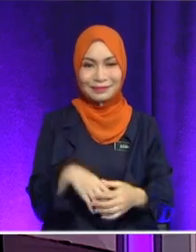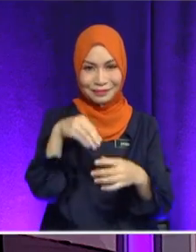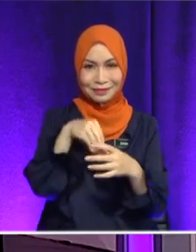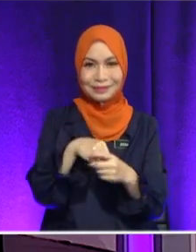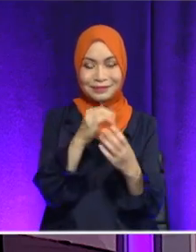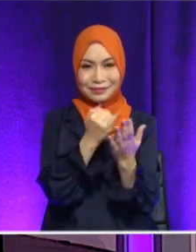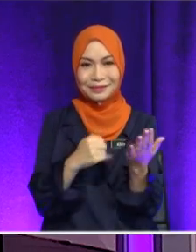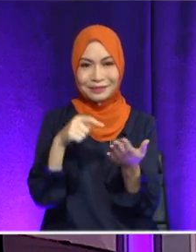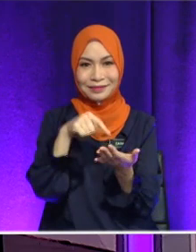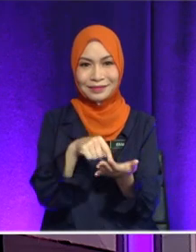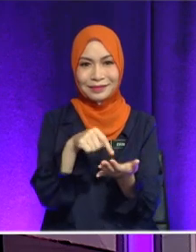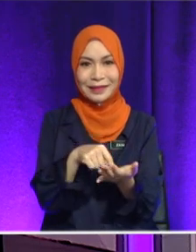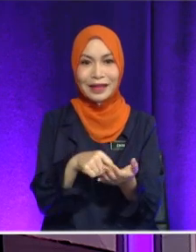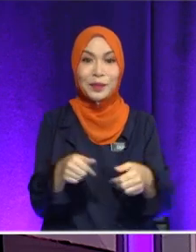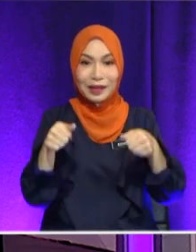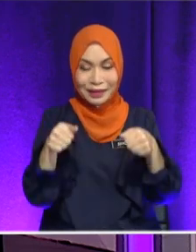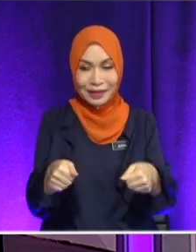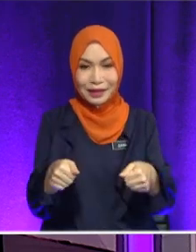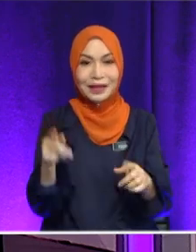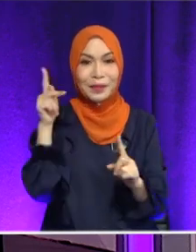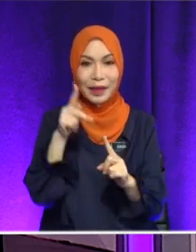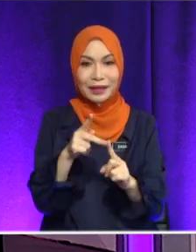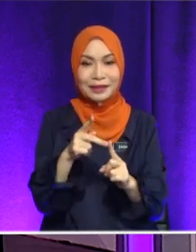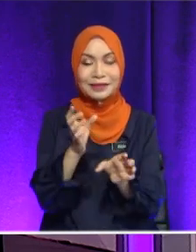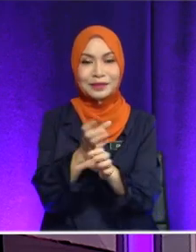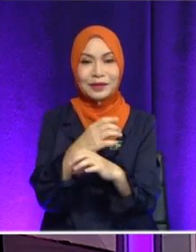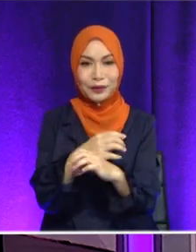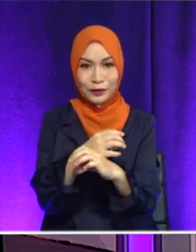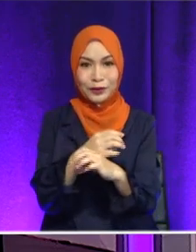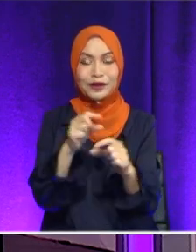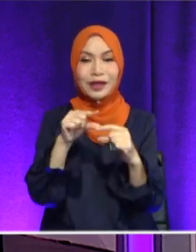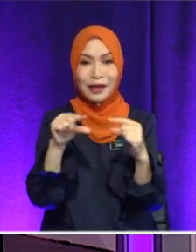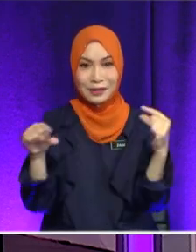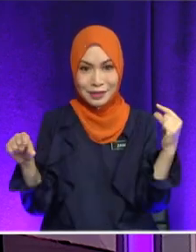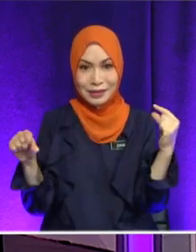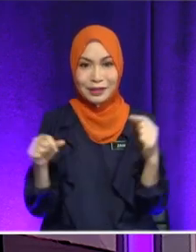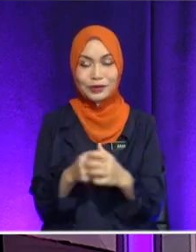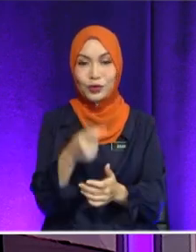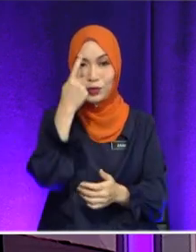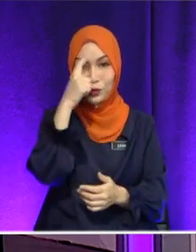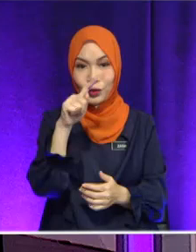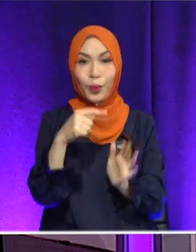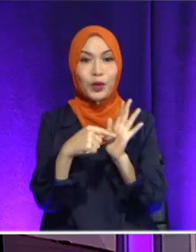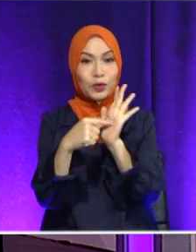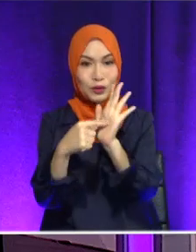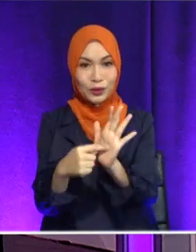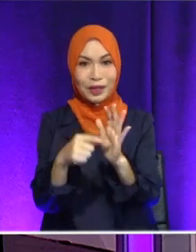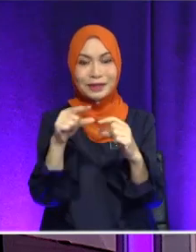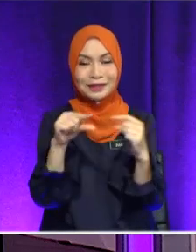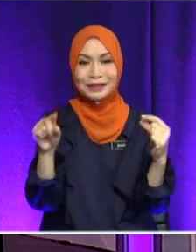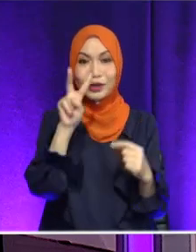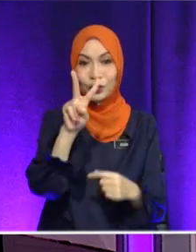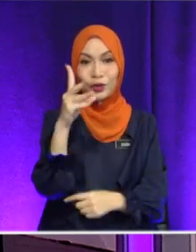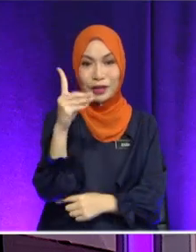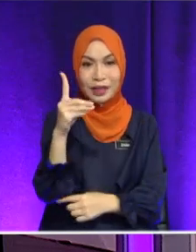lebih tekan-tekan kepada bentuk bentuk Jami itu juga untuk menimbulkan lukisan studi hingga